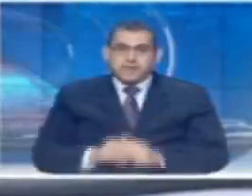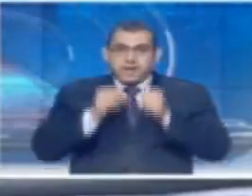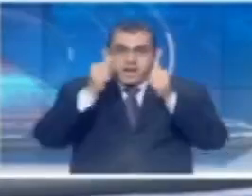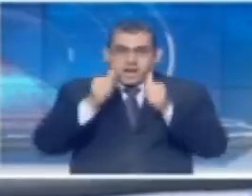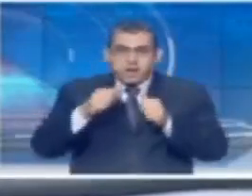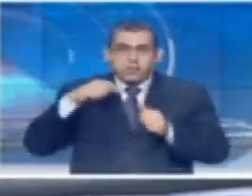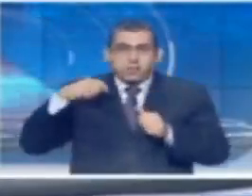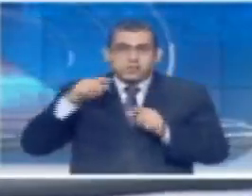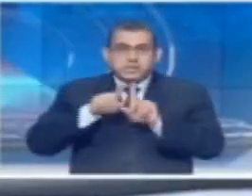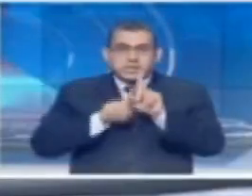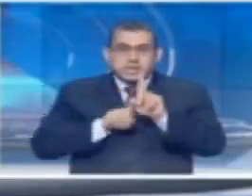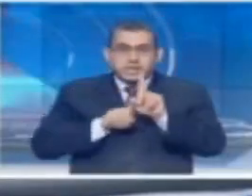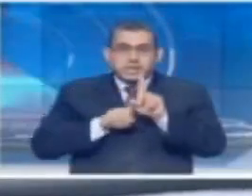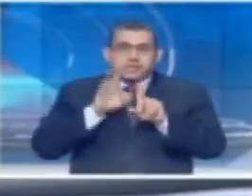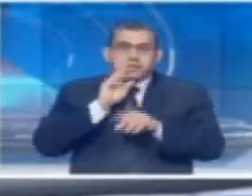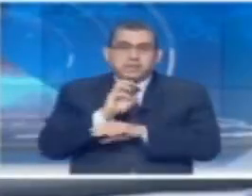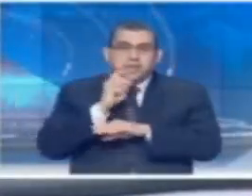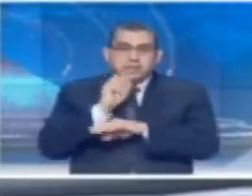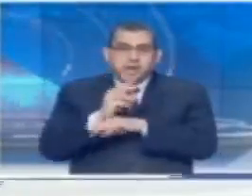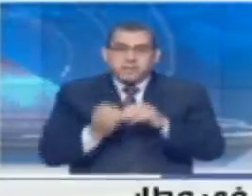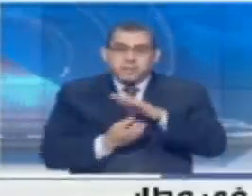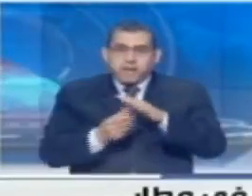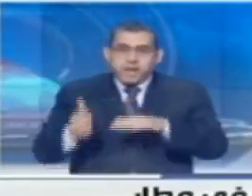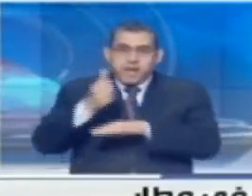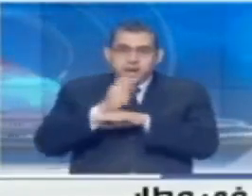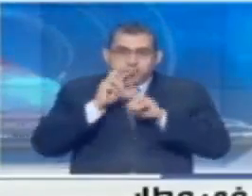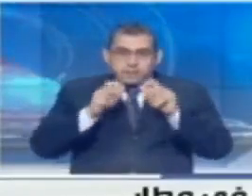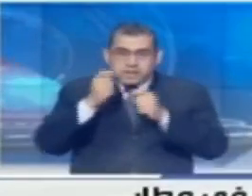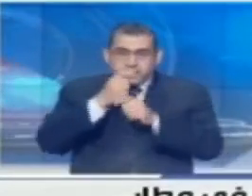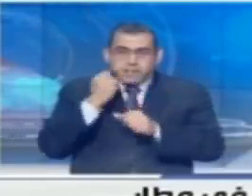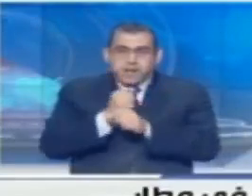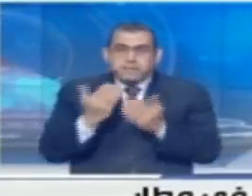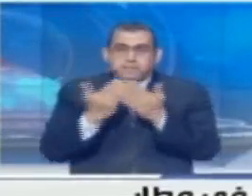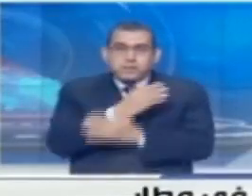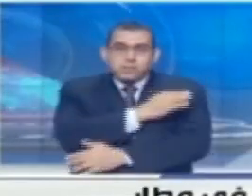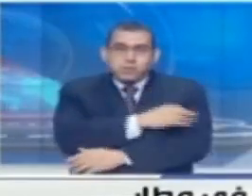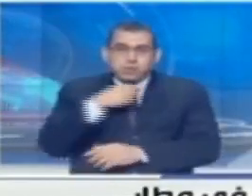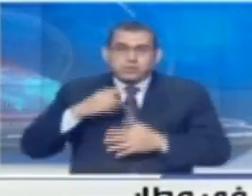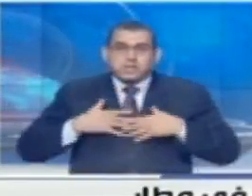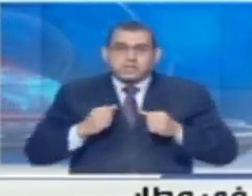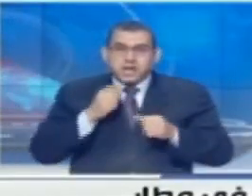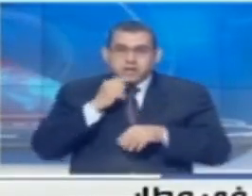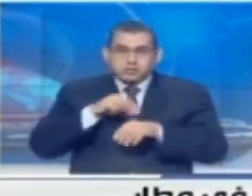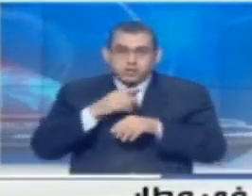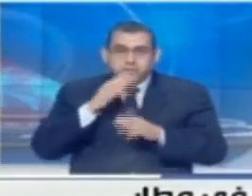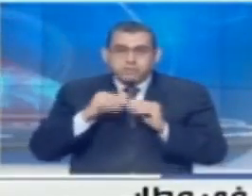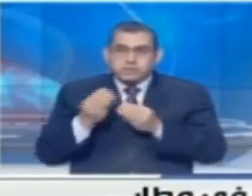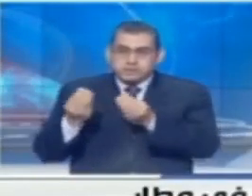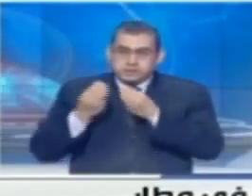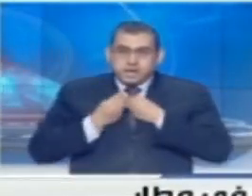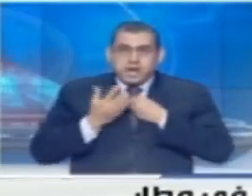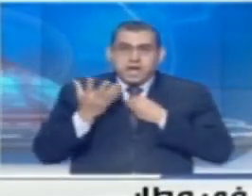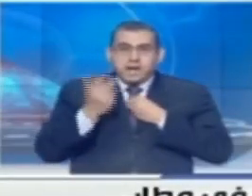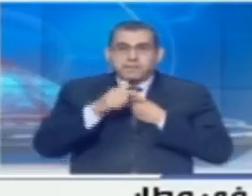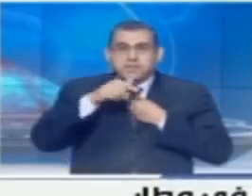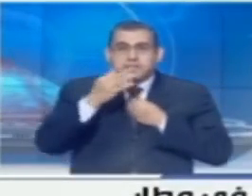أعلن الدكتور خالد عبد الغفار وزير التعليم العالي والبحث العلمي القائم بعمل وزير الصحة والسكان استقبال مصر